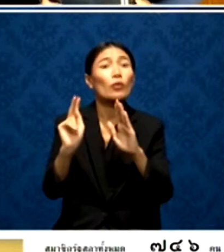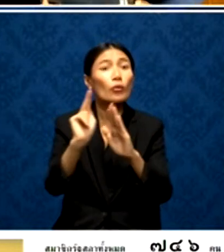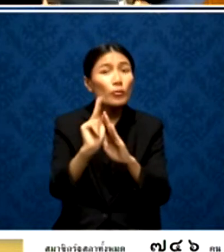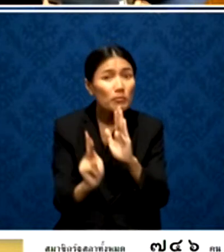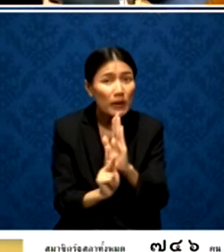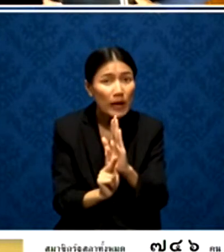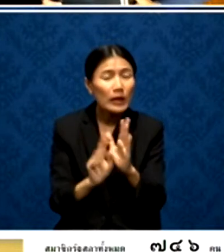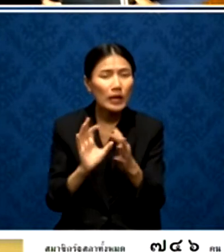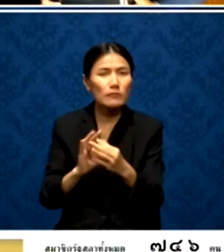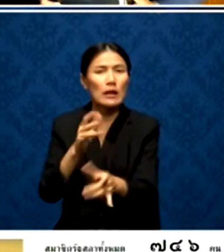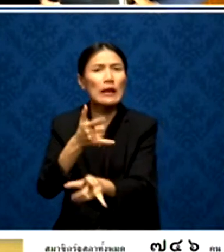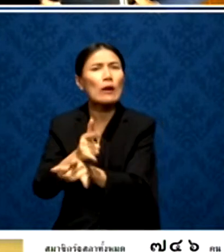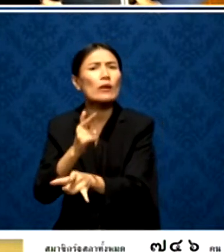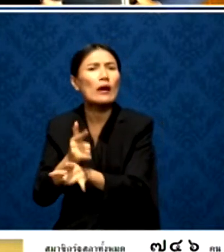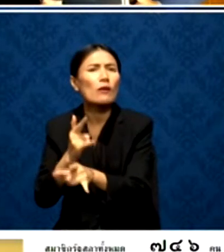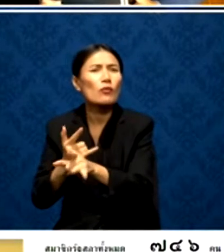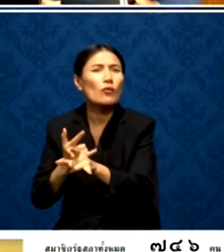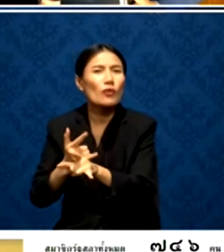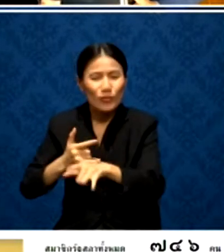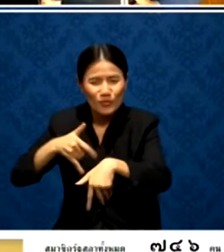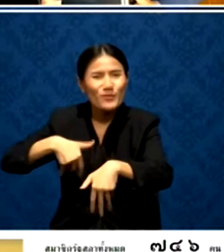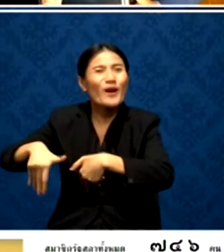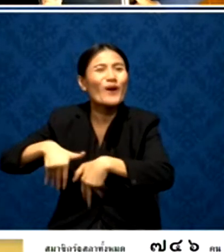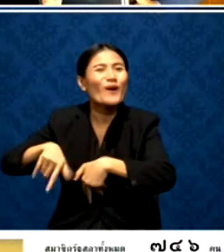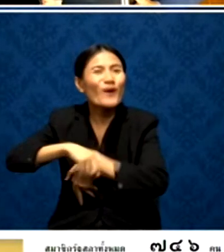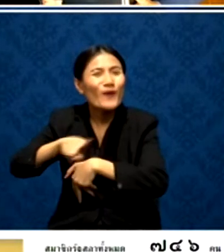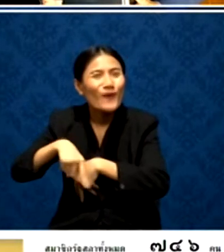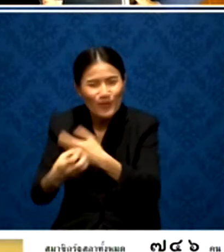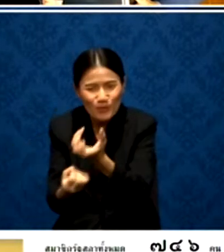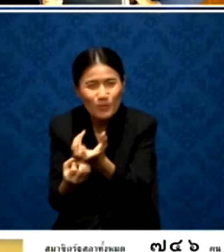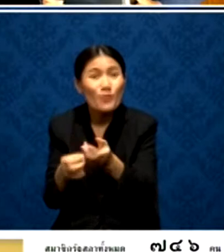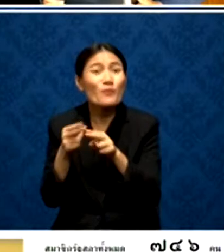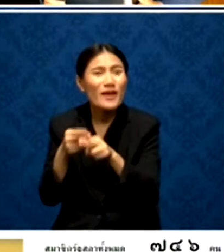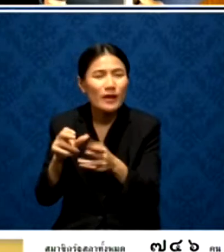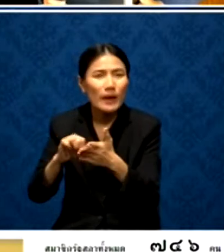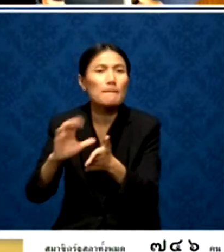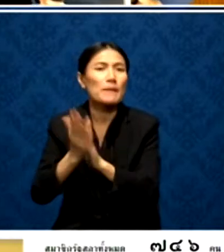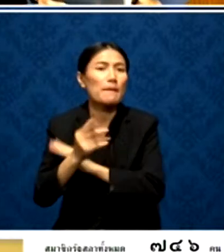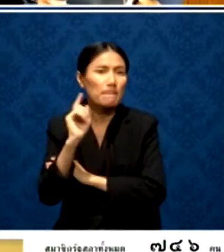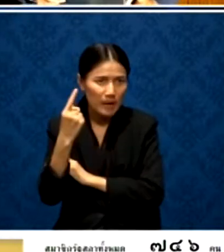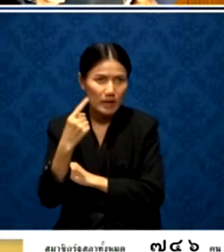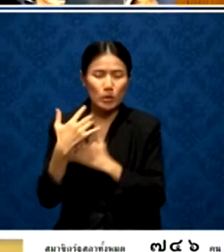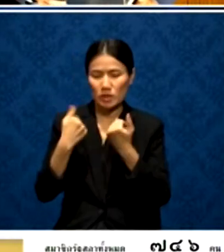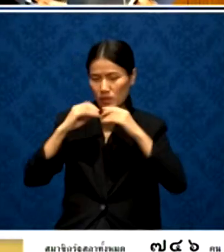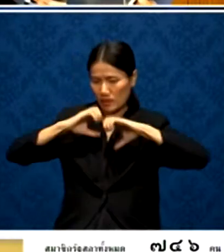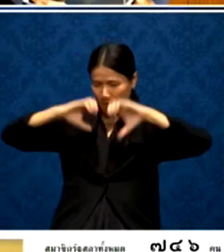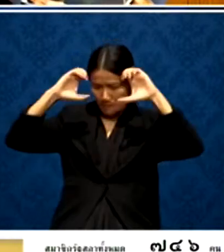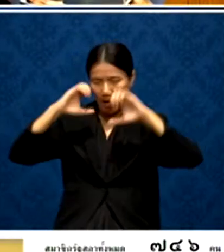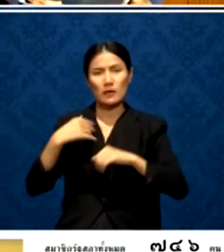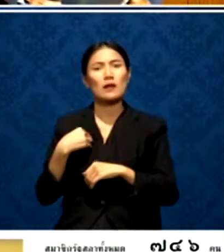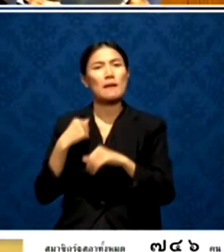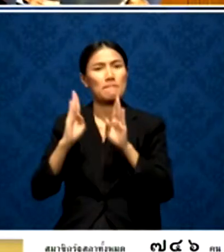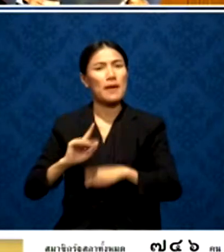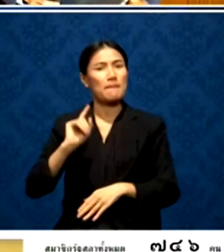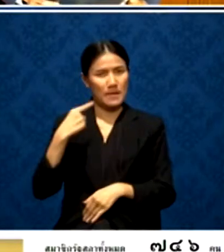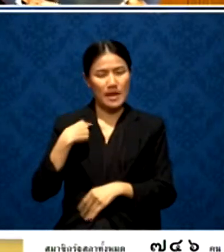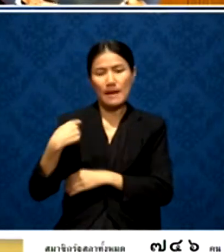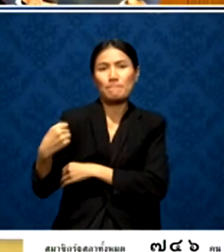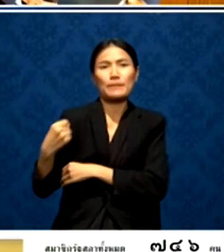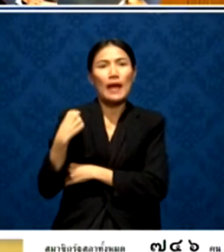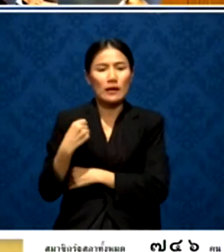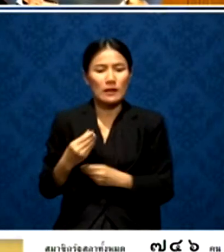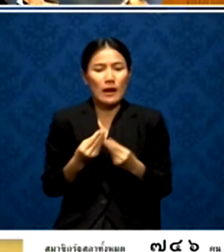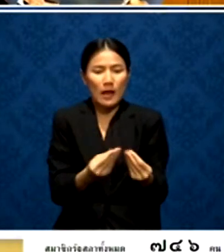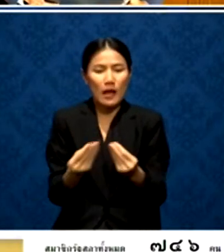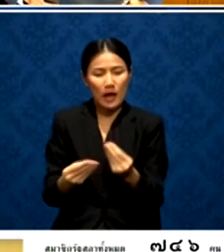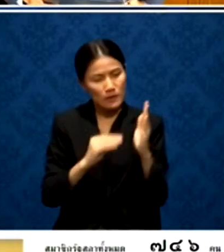เป็นต้นรัฐบาลจะใช้การบริหารในรูปแบบของการกระจายอำนาจเพื่อสร้างประสิทธิภาพในการบริหารง